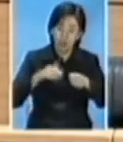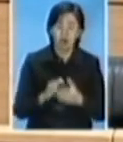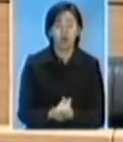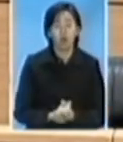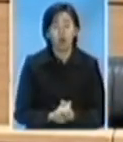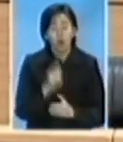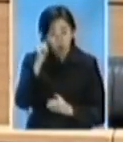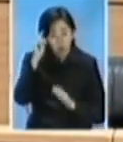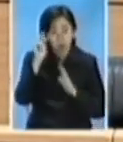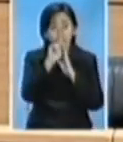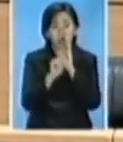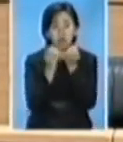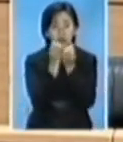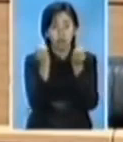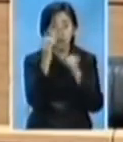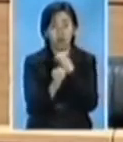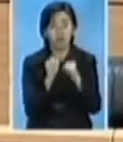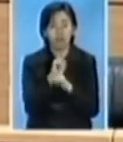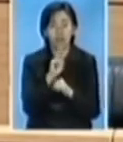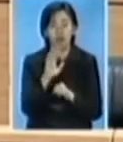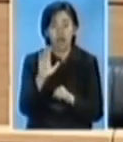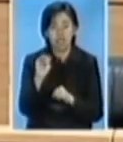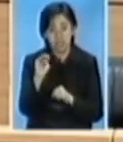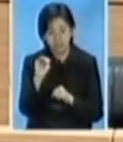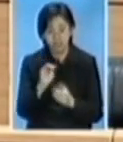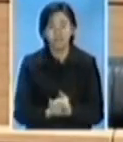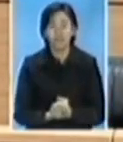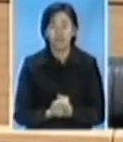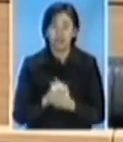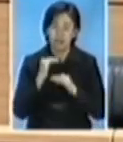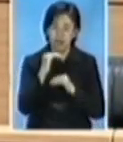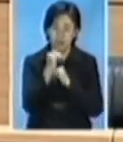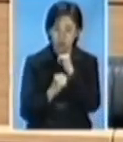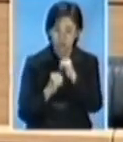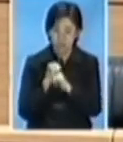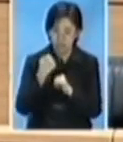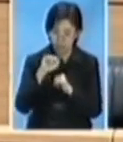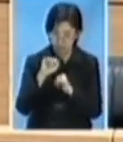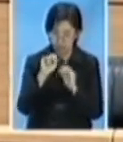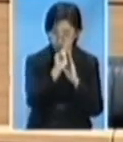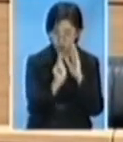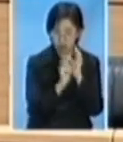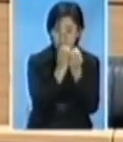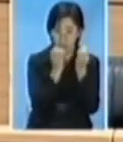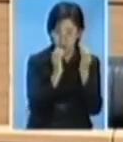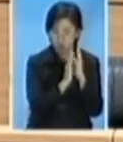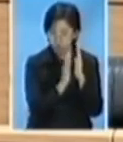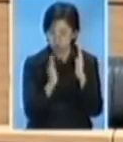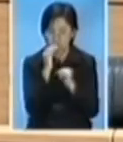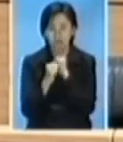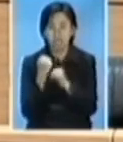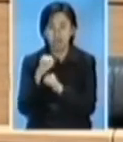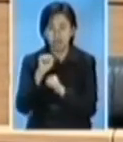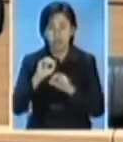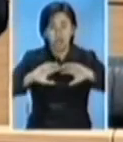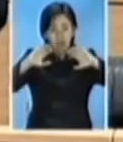ล่าว่าในนั้นเขาเขียนไว้เลยว่าภายใน10ปีนับแต่รัฐธรรมนูญฉบับนี้รัฐบาลกล